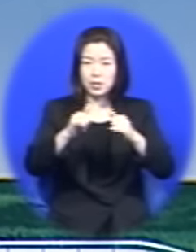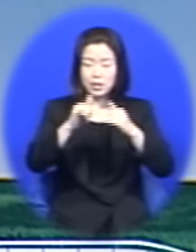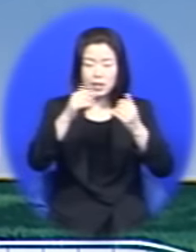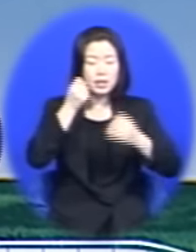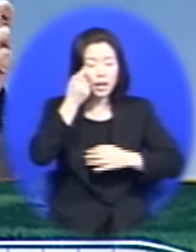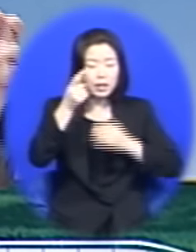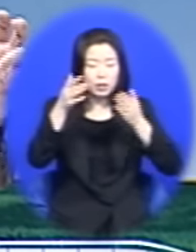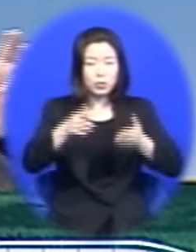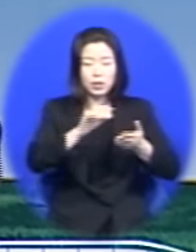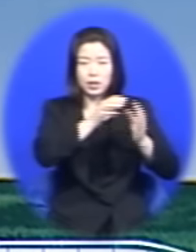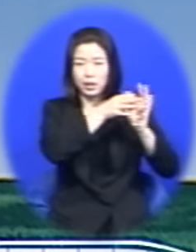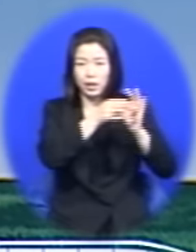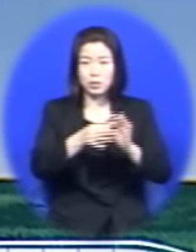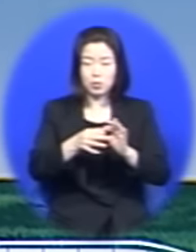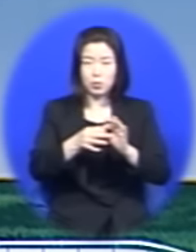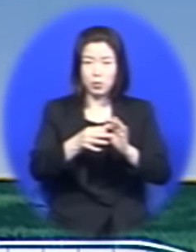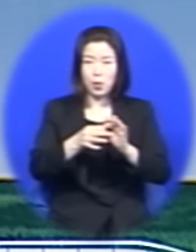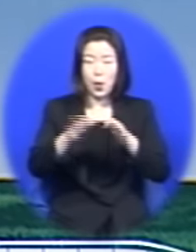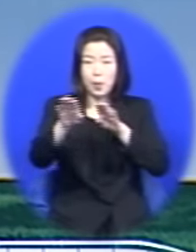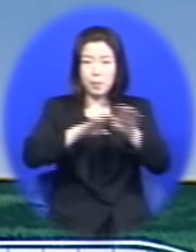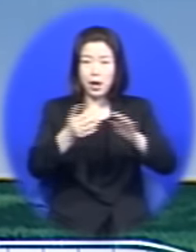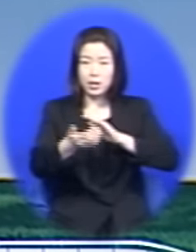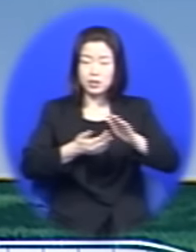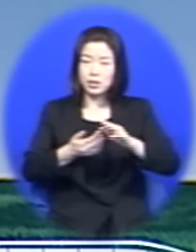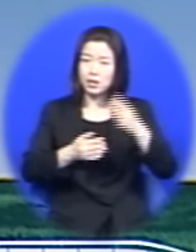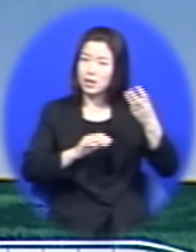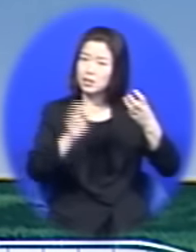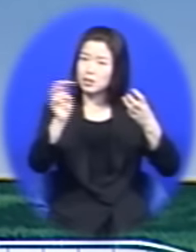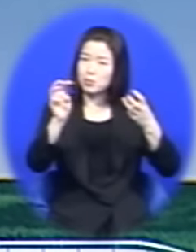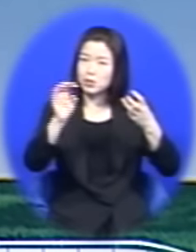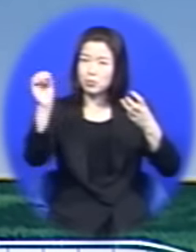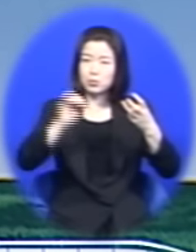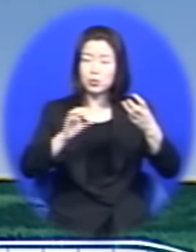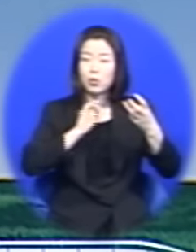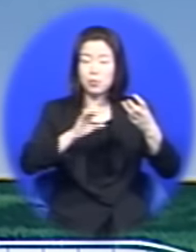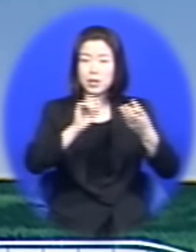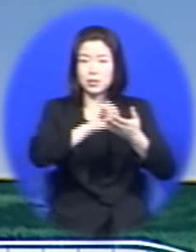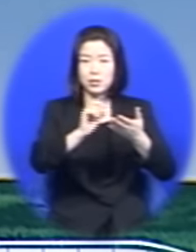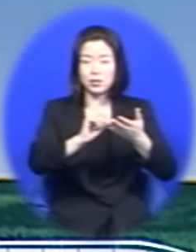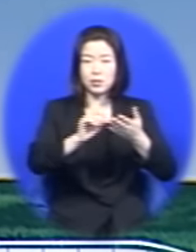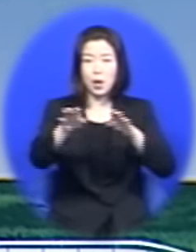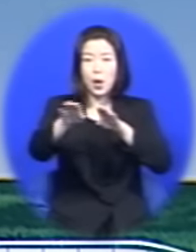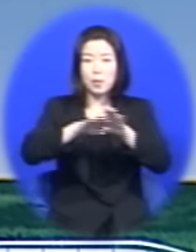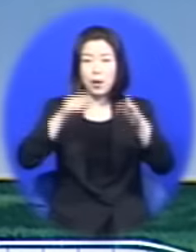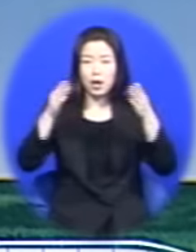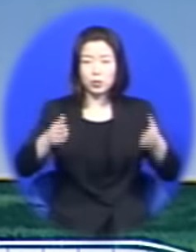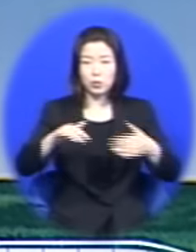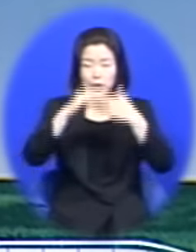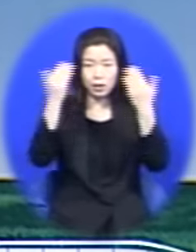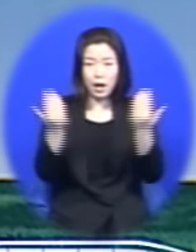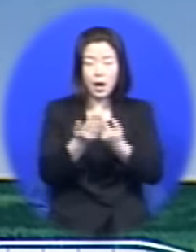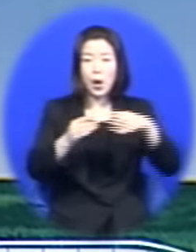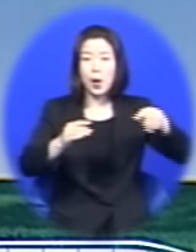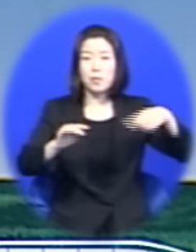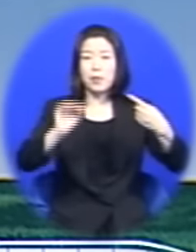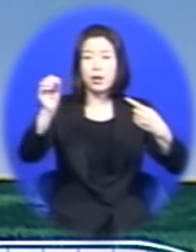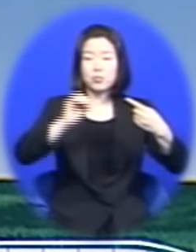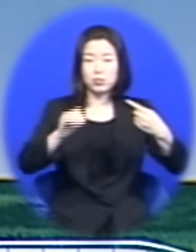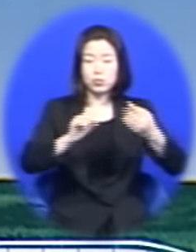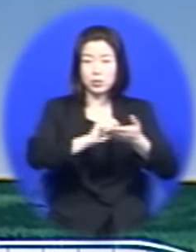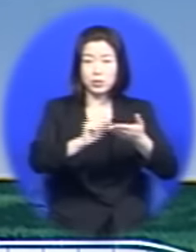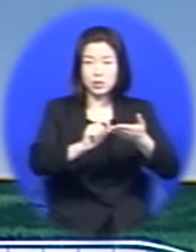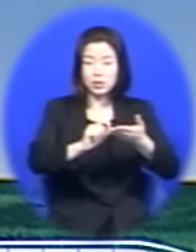시작하기 전에는 한 30%밖에 쓰시지 않았는데 방학 동안에 다 쓰셨어요. 그래서 교구에서 상을